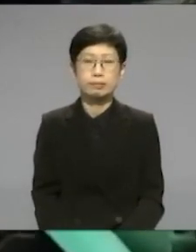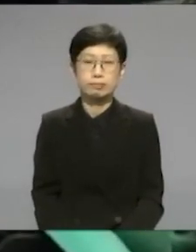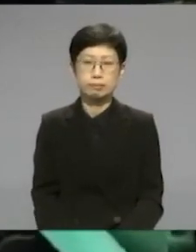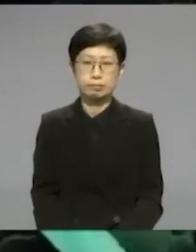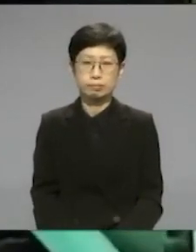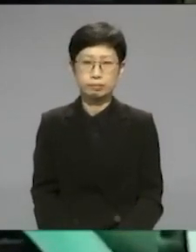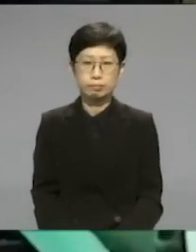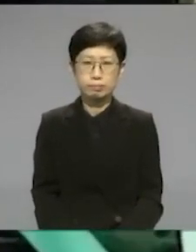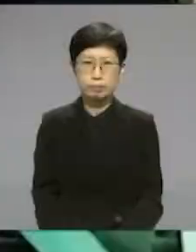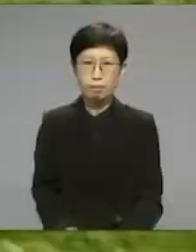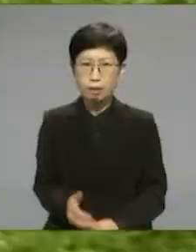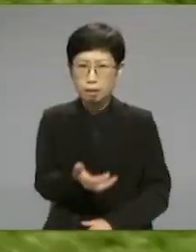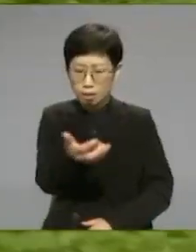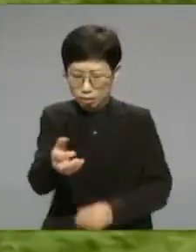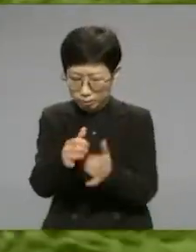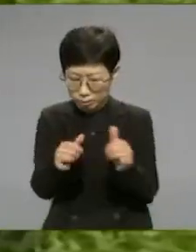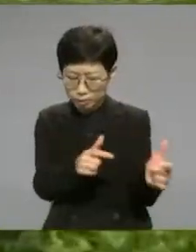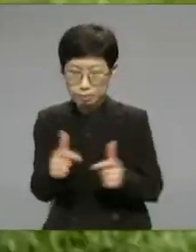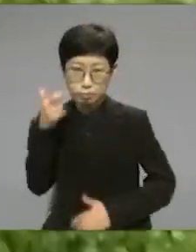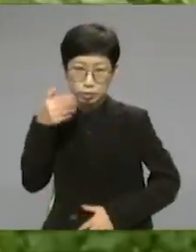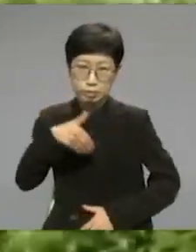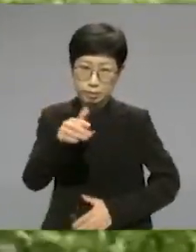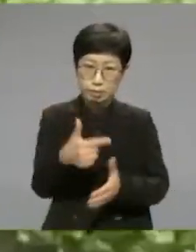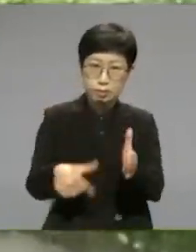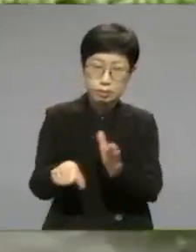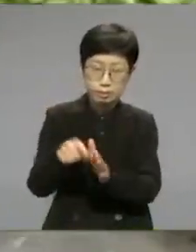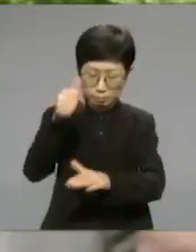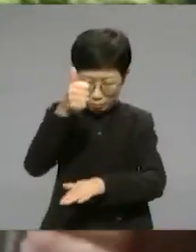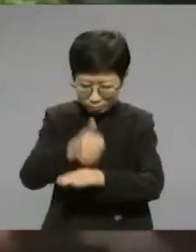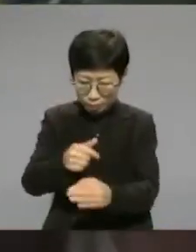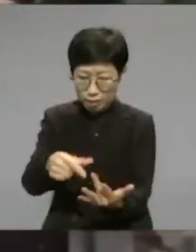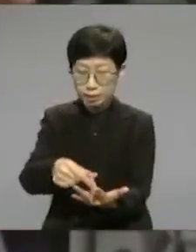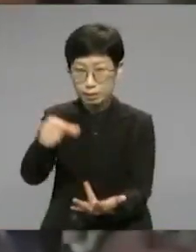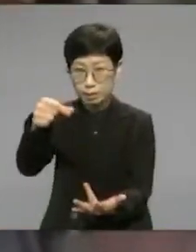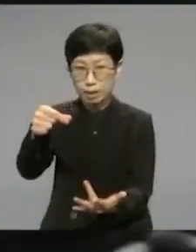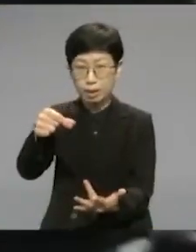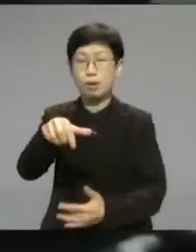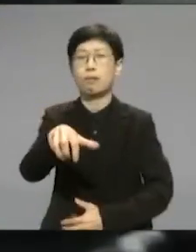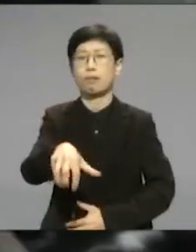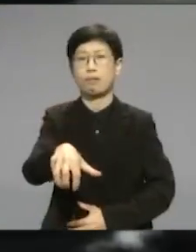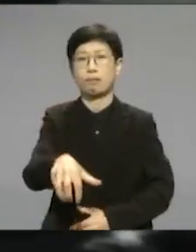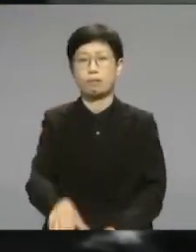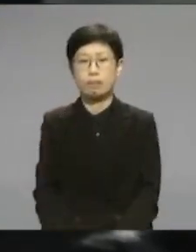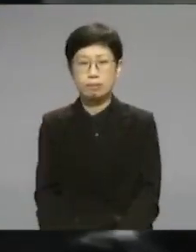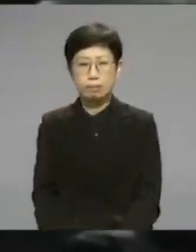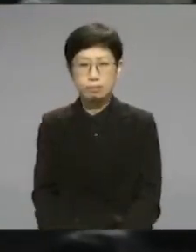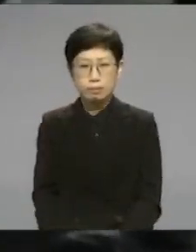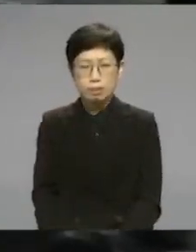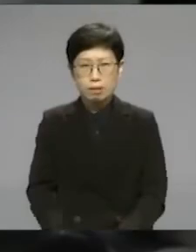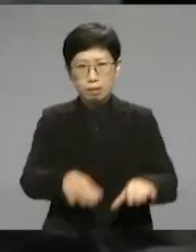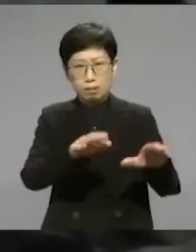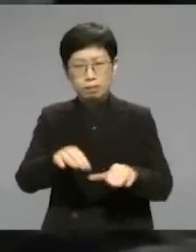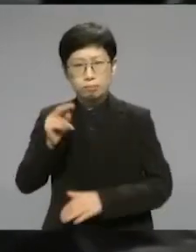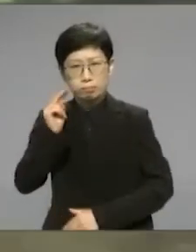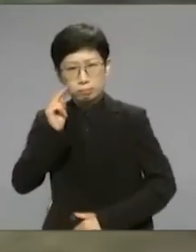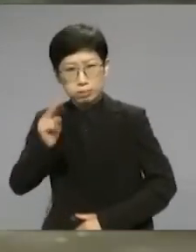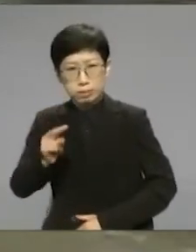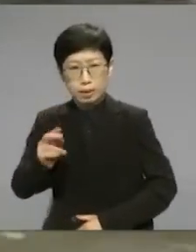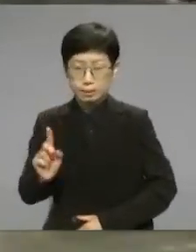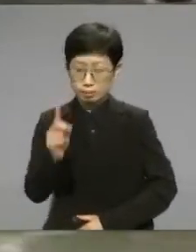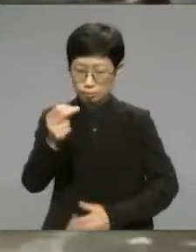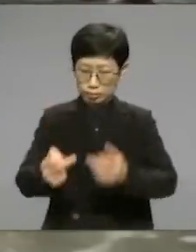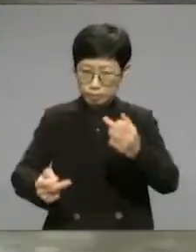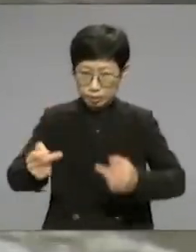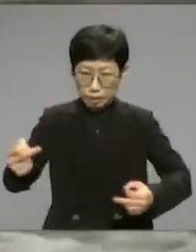벼랑 끝 이민자들이 미국행을 위해 마지막으로 선택하는 파나마 다리엔갭. 급류가 흐르는 가운데 높은 산과